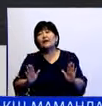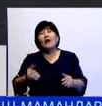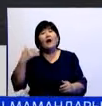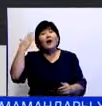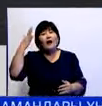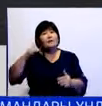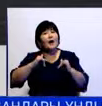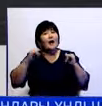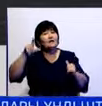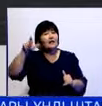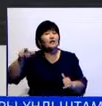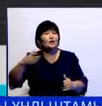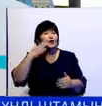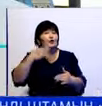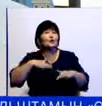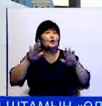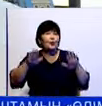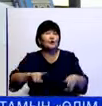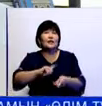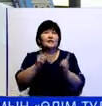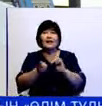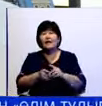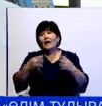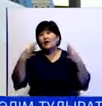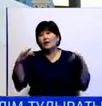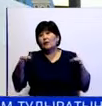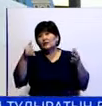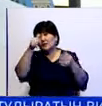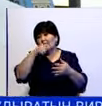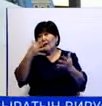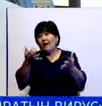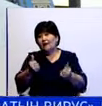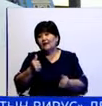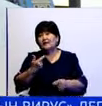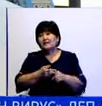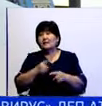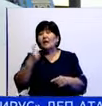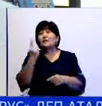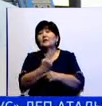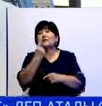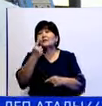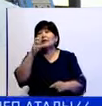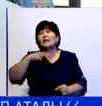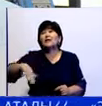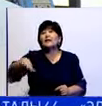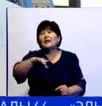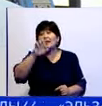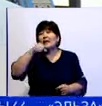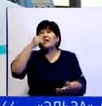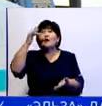арман асқақ жандардың сүйікті ордасына айналды. Тәуелсіздік алған жылдары ең бірден-бір еліміз, ел